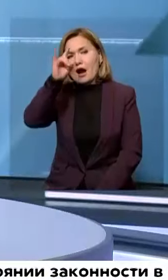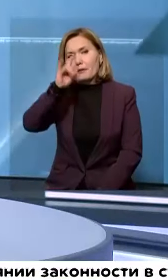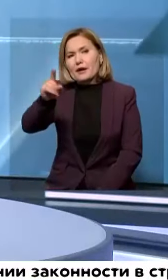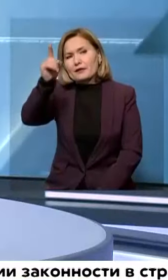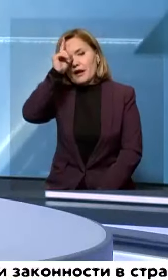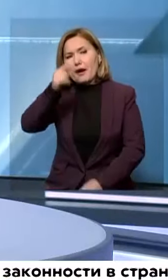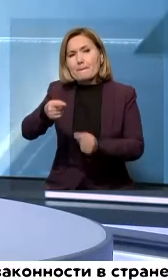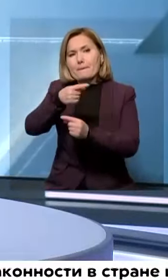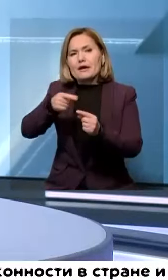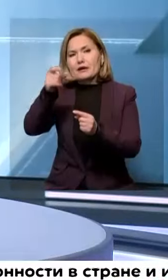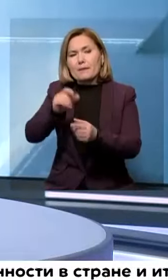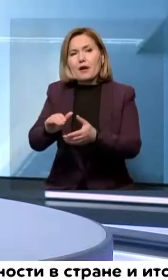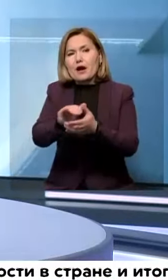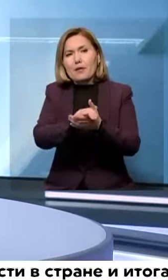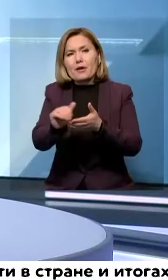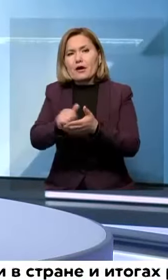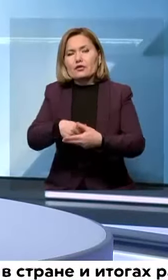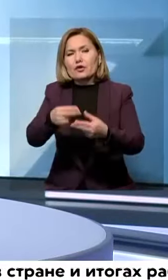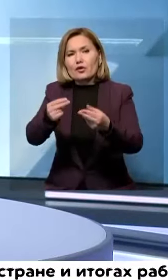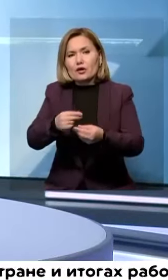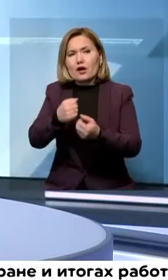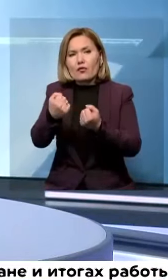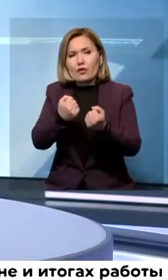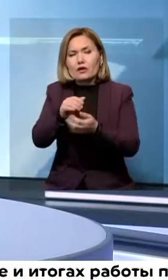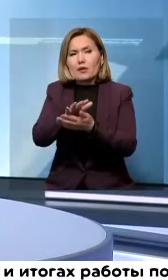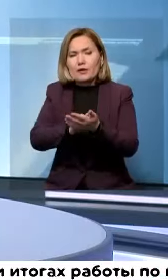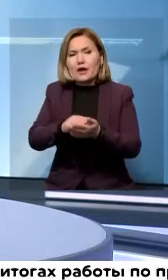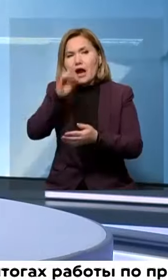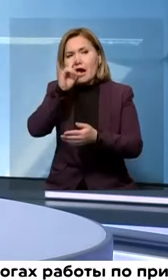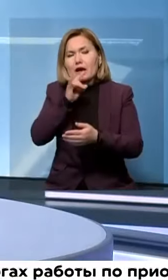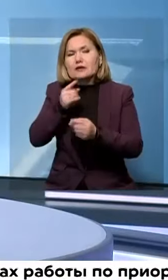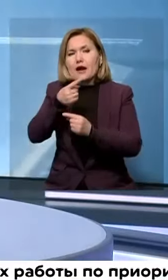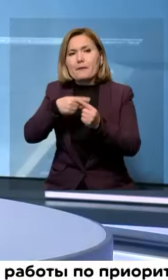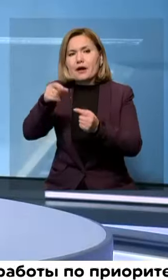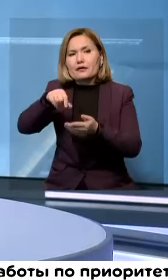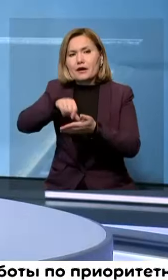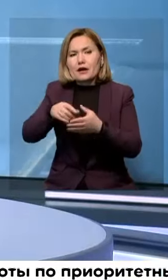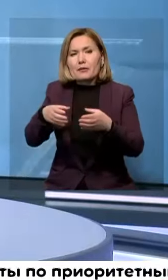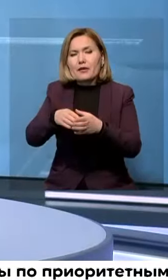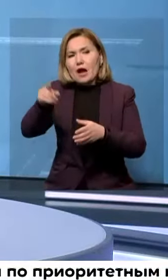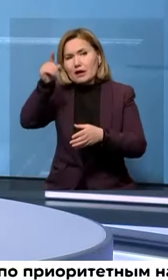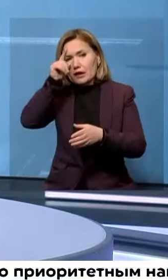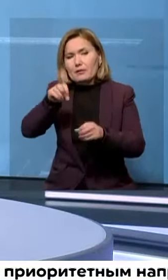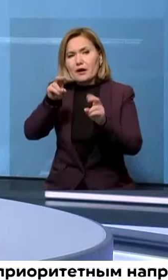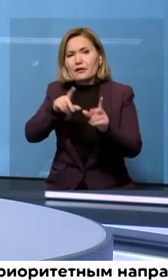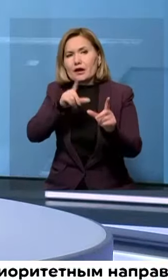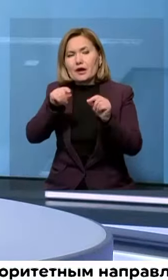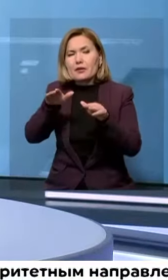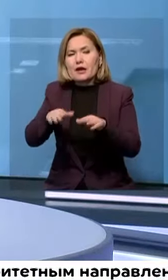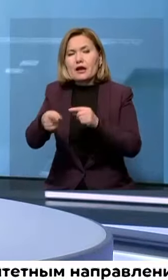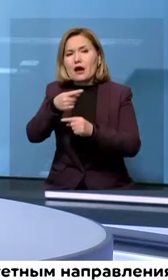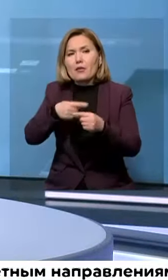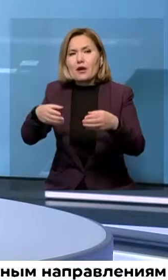Қазақ-неміс бизнесмендерінің ынтымақтастығы одан әрі нығая түседі. Отандық бизнес өкілдерінен құралған делегация Германияға барып, жергілікті